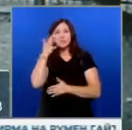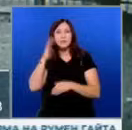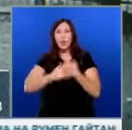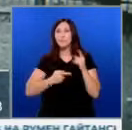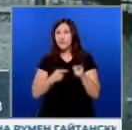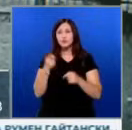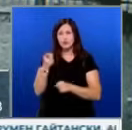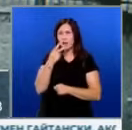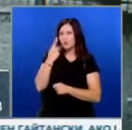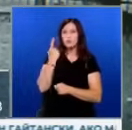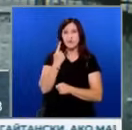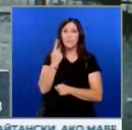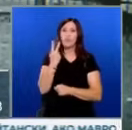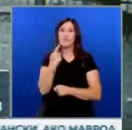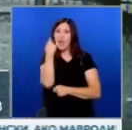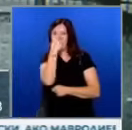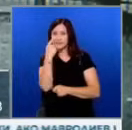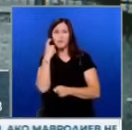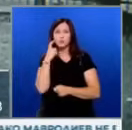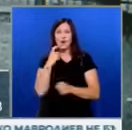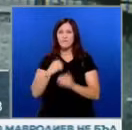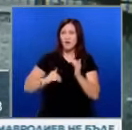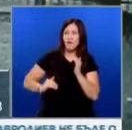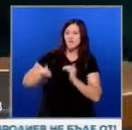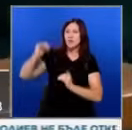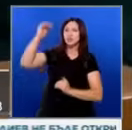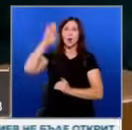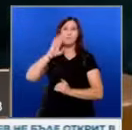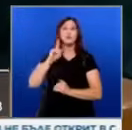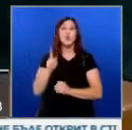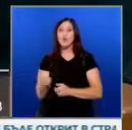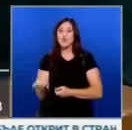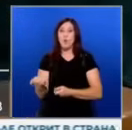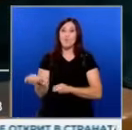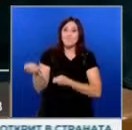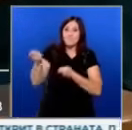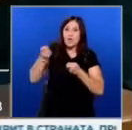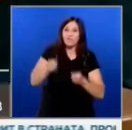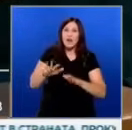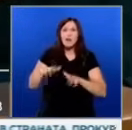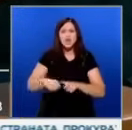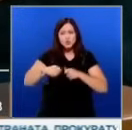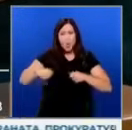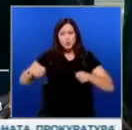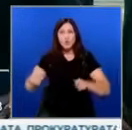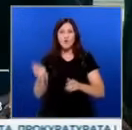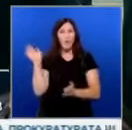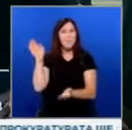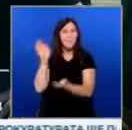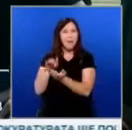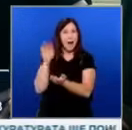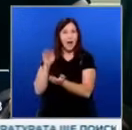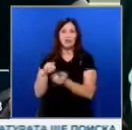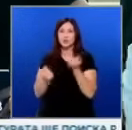е забелязал само две лица – Борислав и висок мъж, които натоварили нещо дълго в багажника на колата.